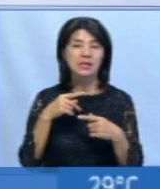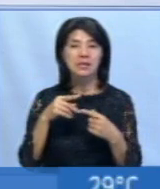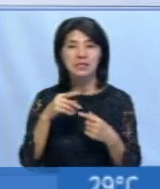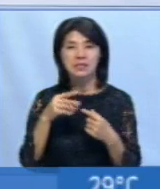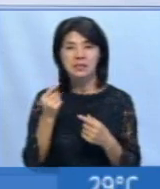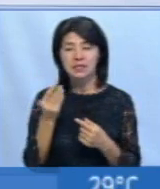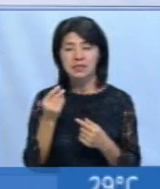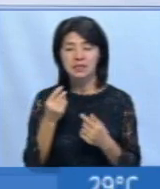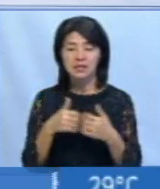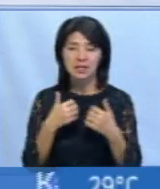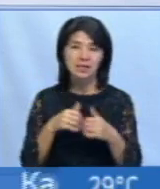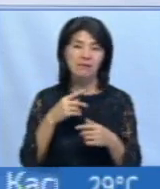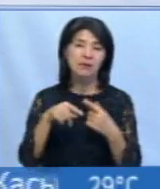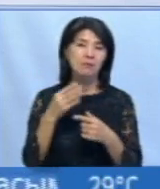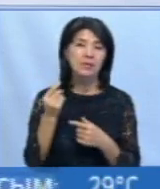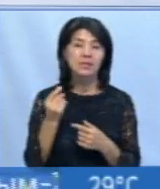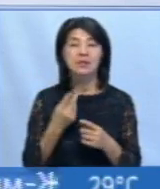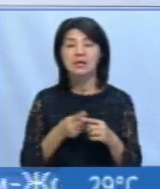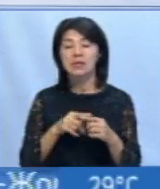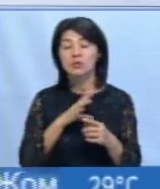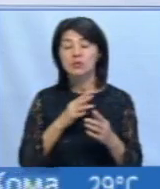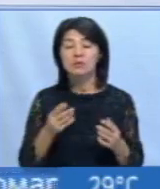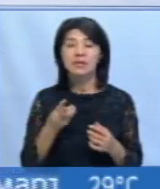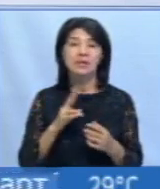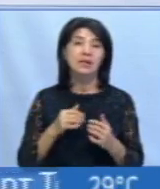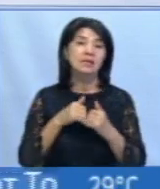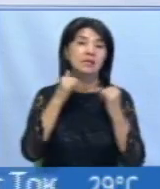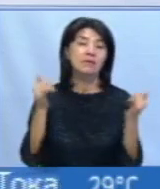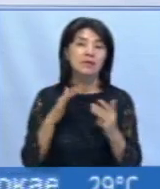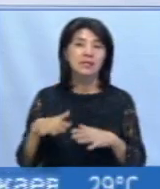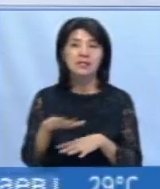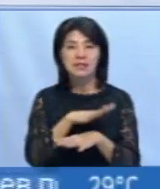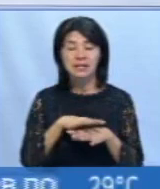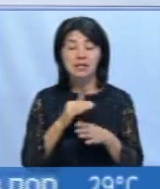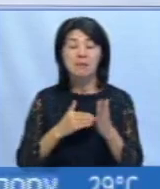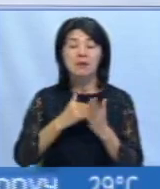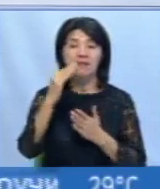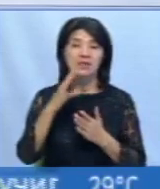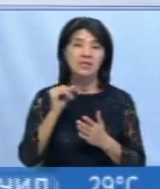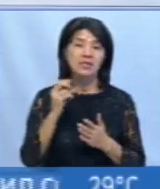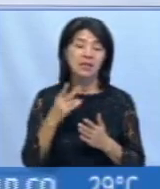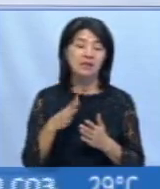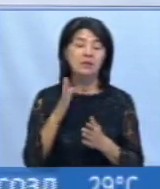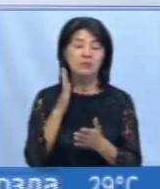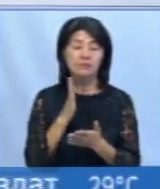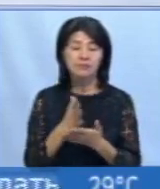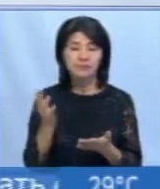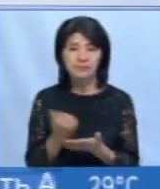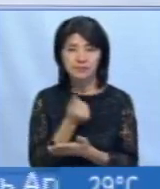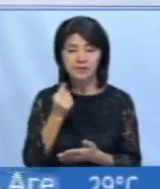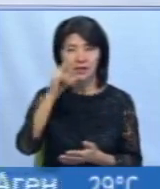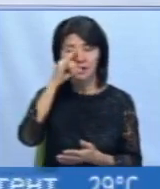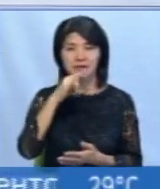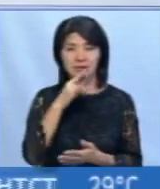сферы, модернизацию территориального развития страны и повышение социального благополучия казахстанцев. Более подробно об